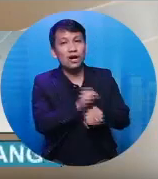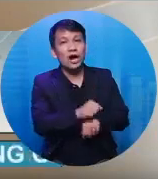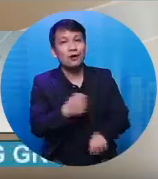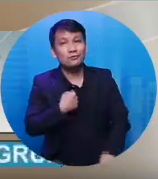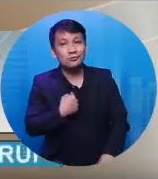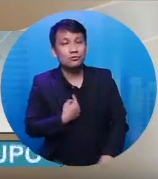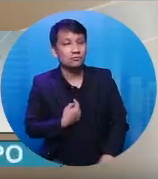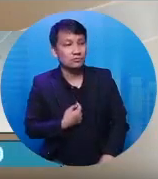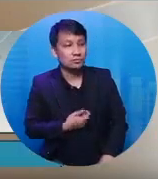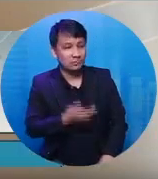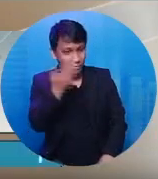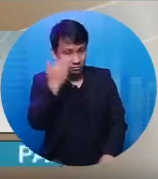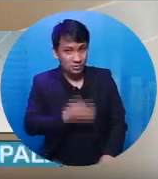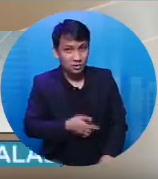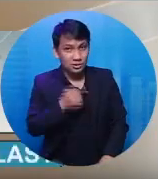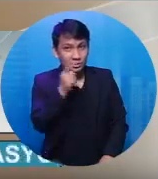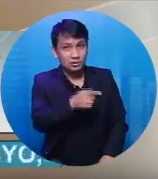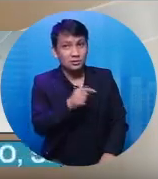ka nagkatrabaho.